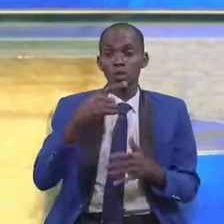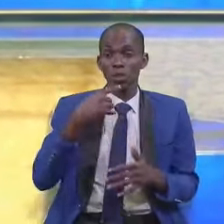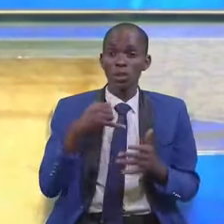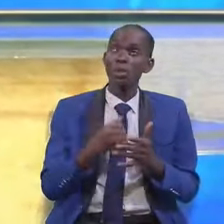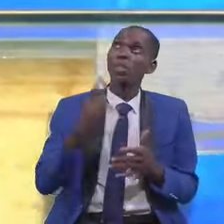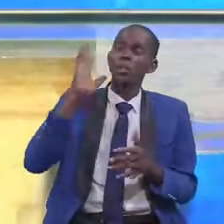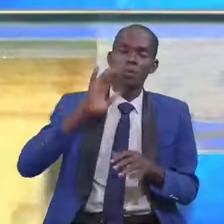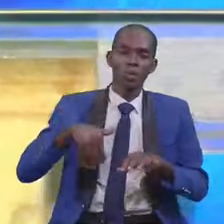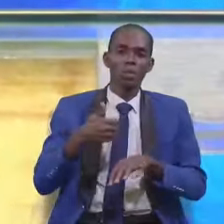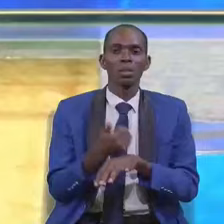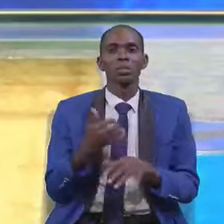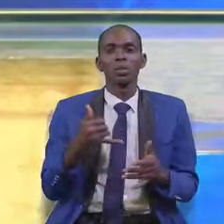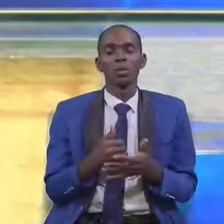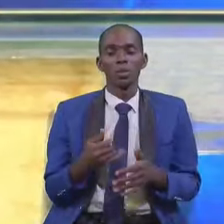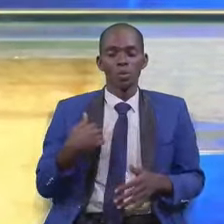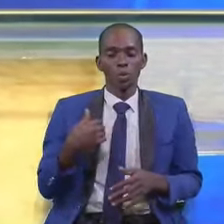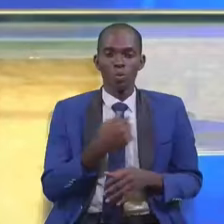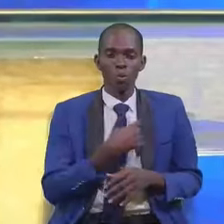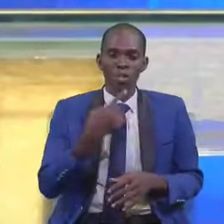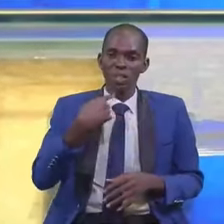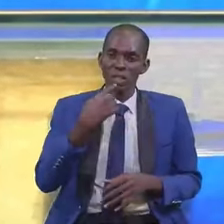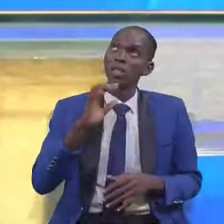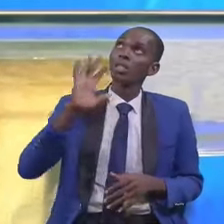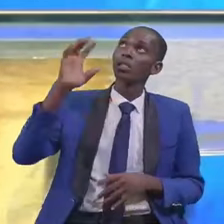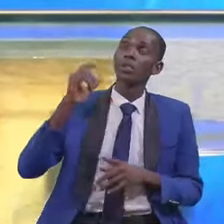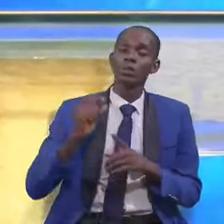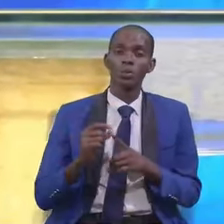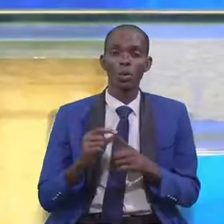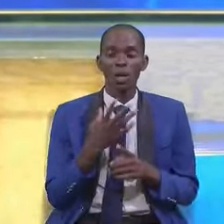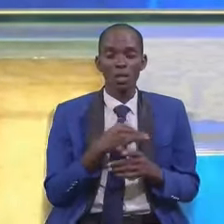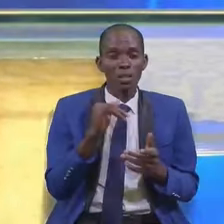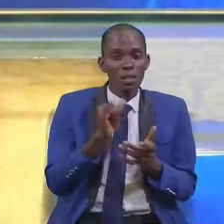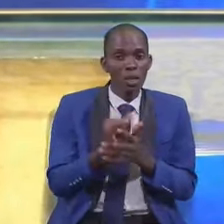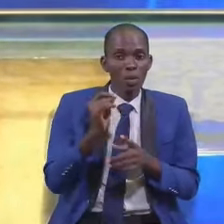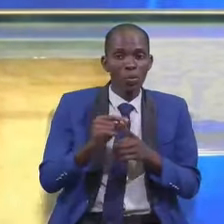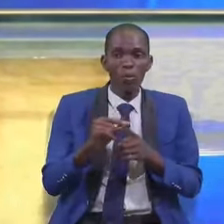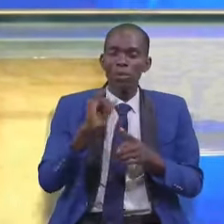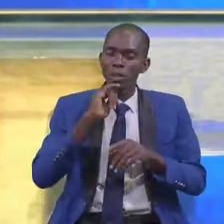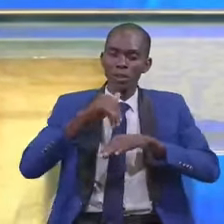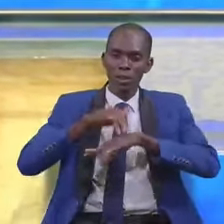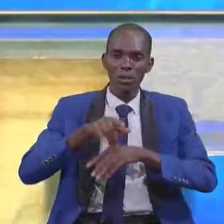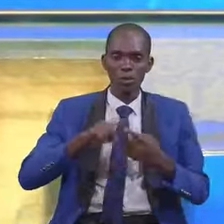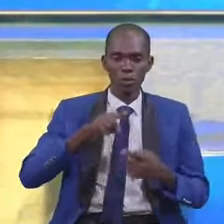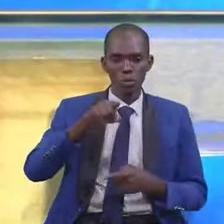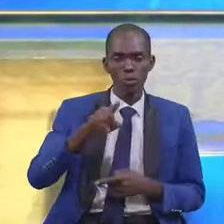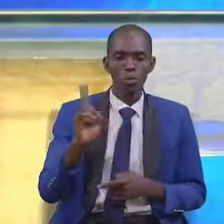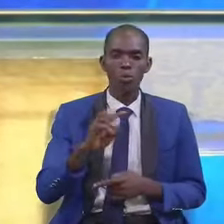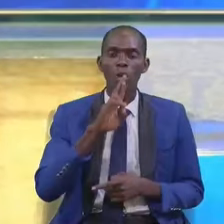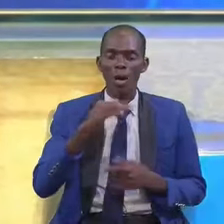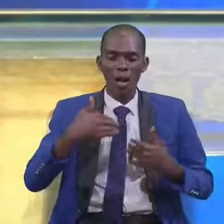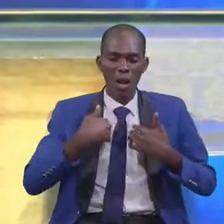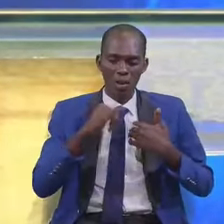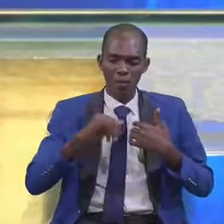Nous déclarons sa parole. Et cette parole, il vous l'envoie là où vous avez le mal.